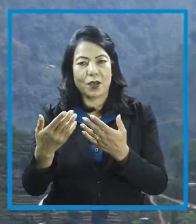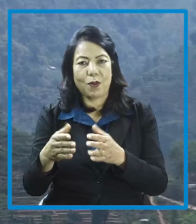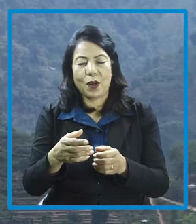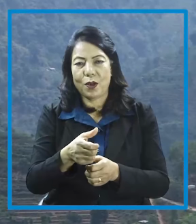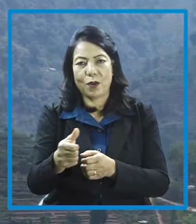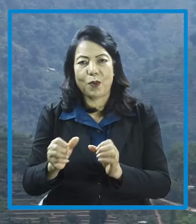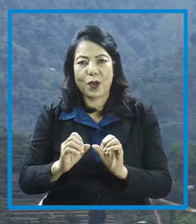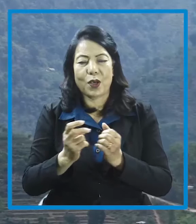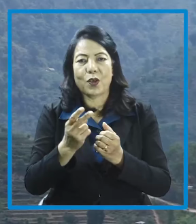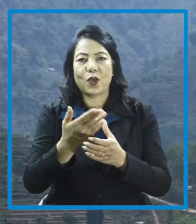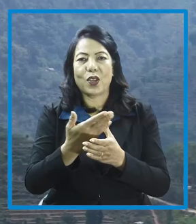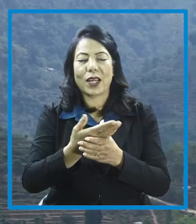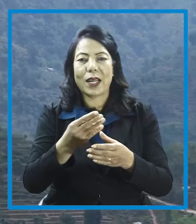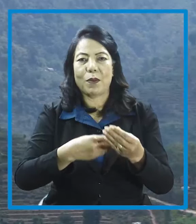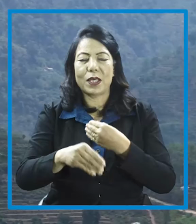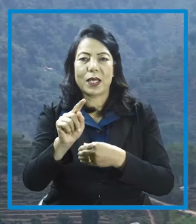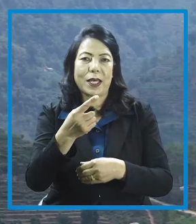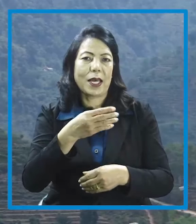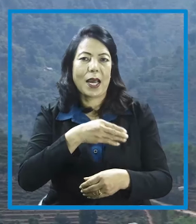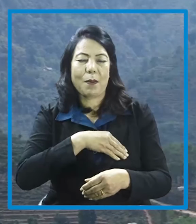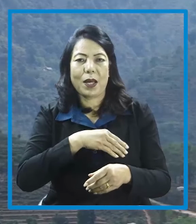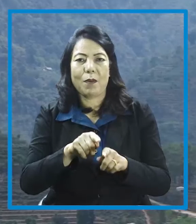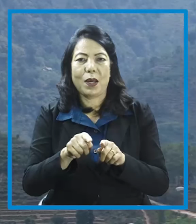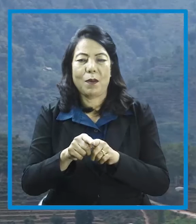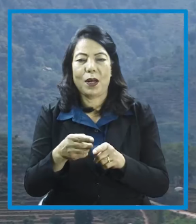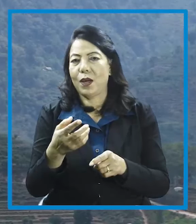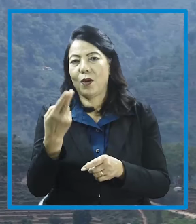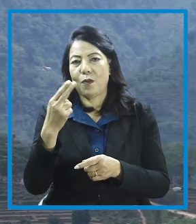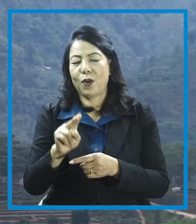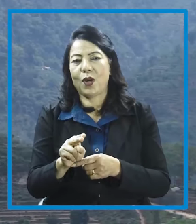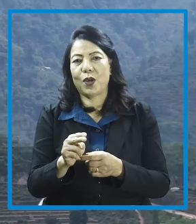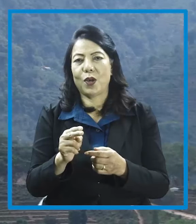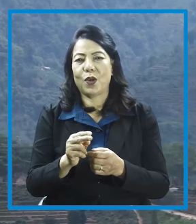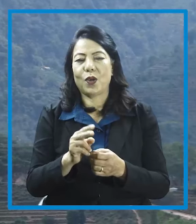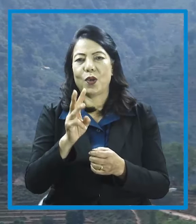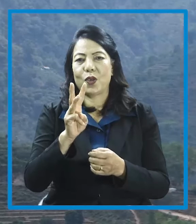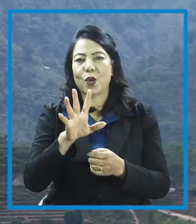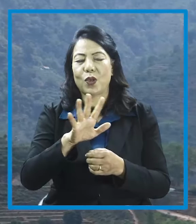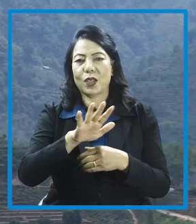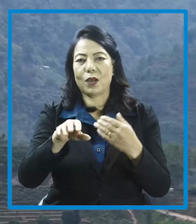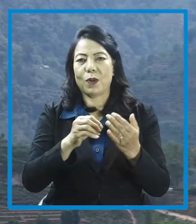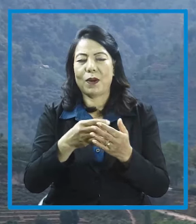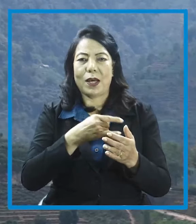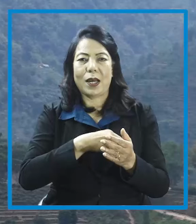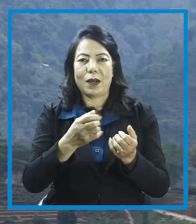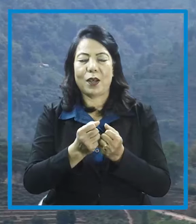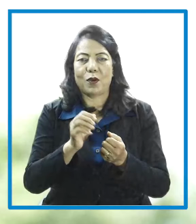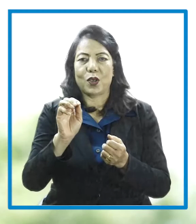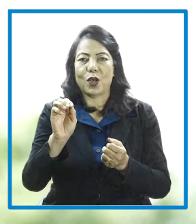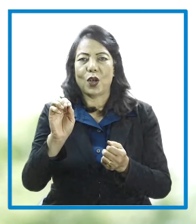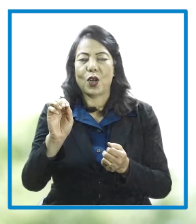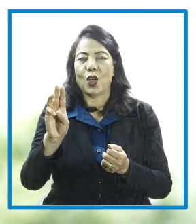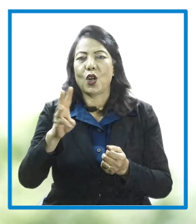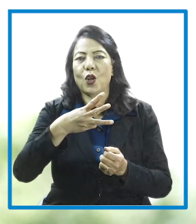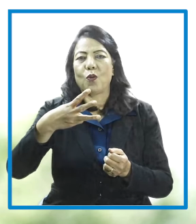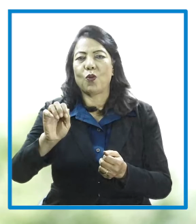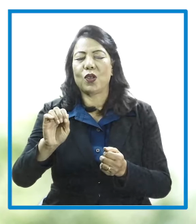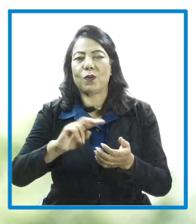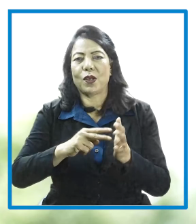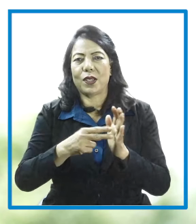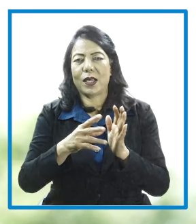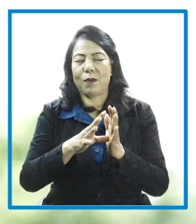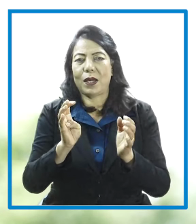लागि खर्च गर्यौँ र त्यो तरकारी बेचेर हामीले के आम्दानी कमायौँ। 34 घर धुरीले लाभ लिएछौँ